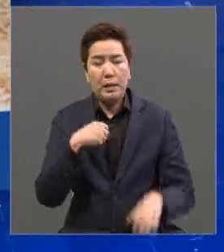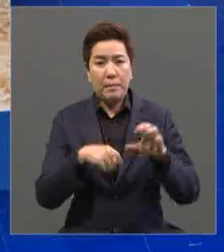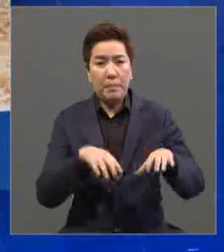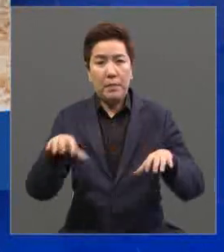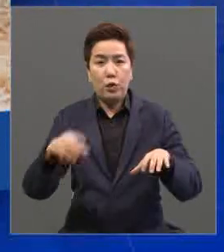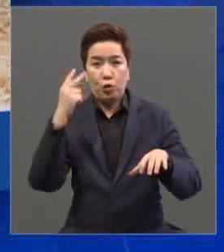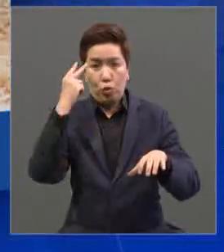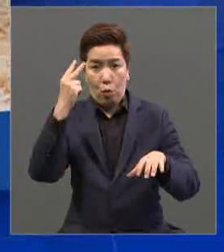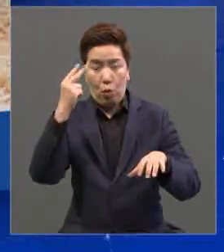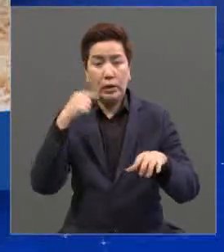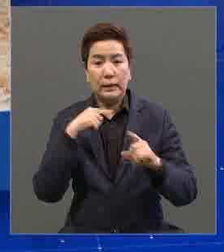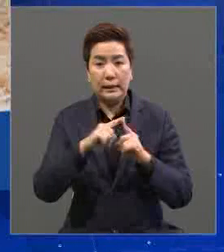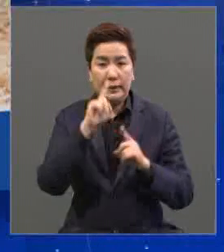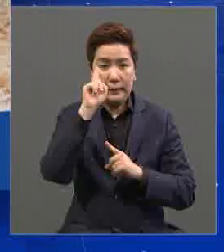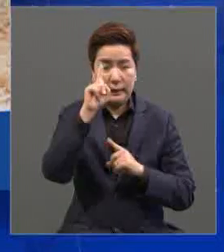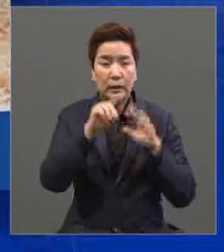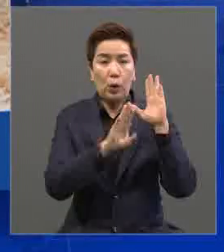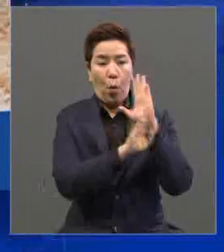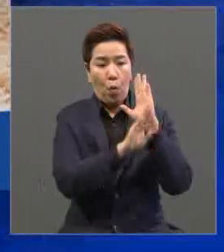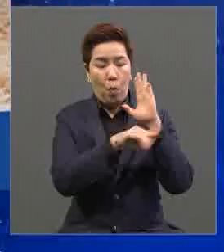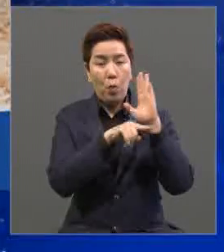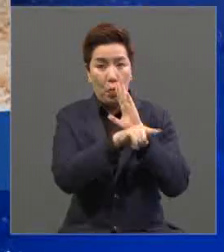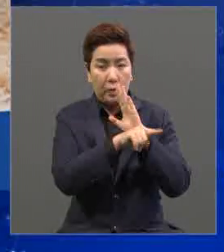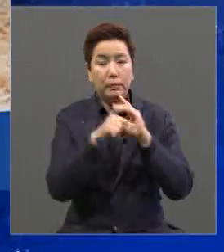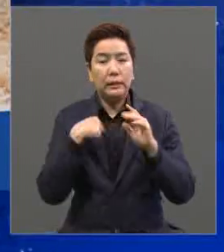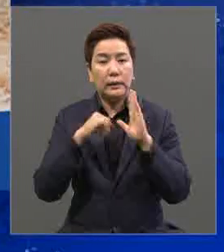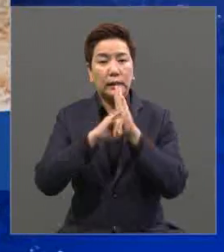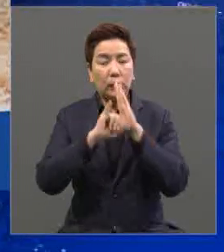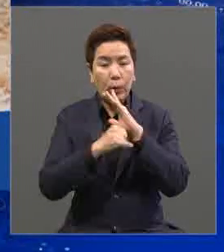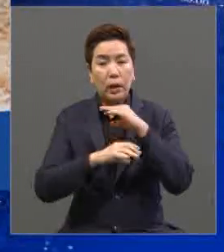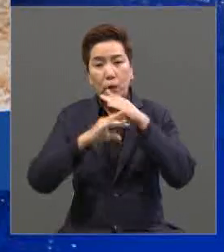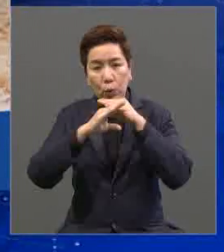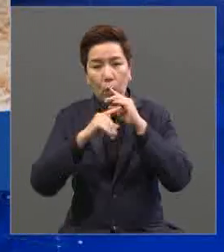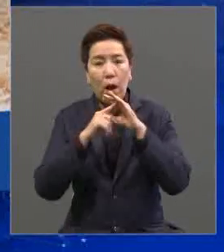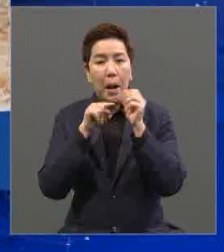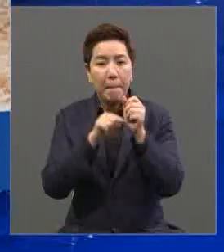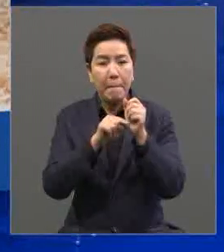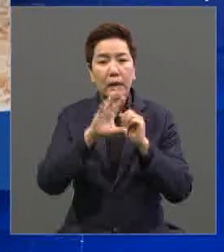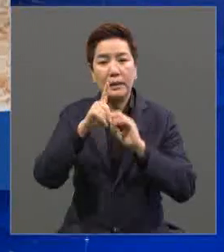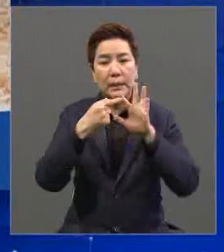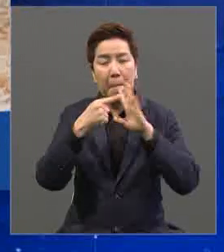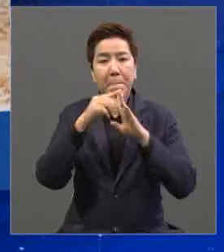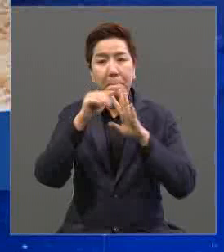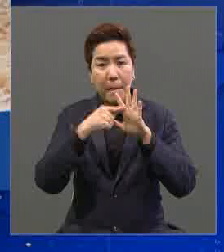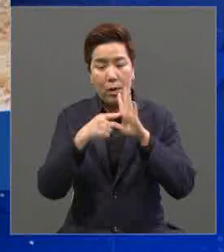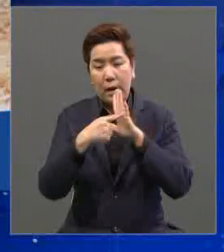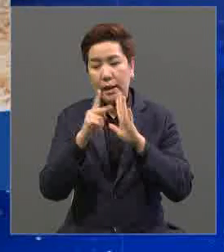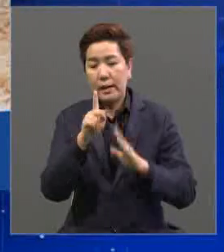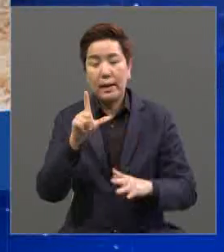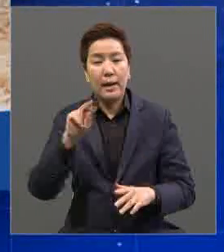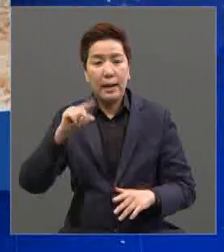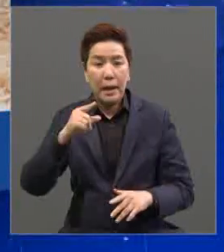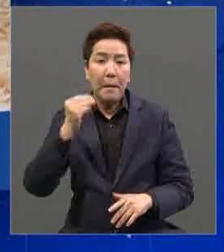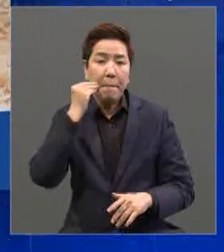2พื้นที่ใหญ่ๆนะครับพื้นที่แรกก็คือพื้นที่ภาคตะวันออกนะครับก็มีที่จังหวัดระยองที่อำเภอเขาชะเมาแกลงและบ้านค่าย